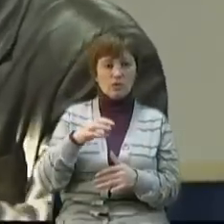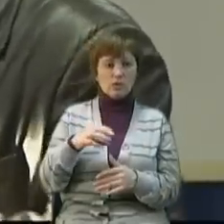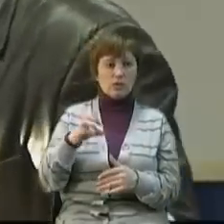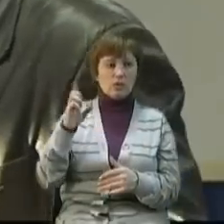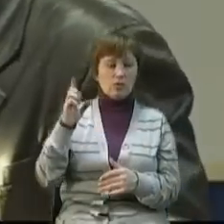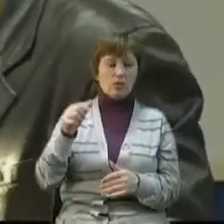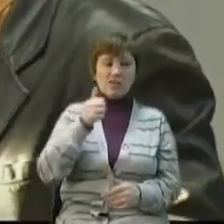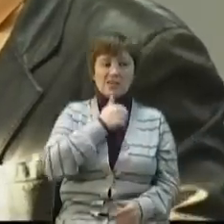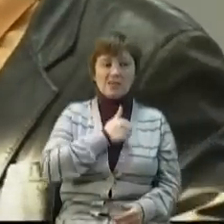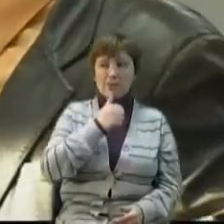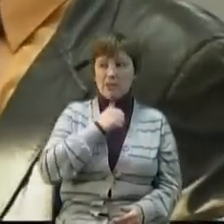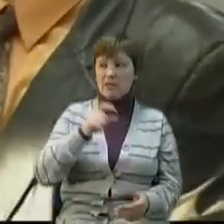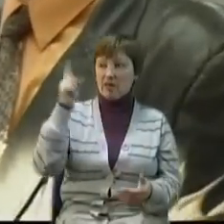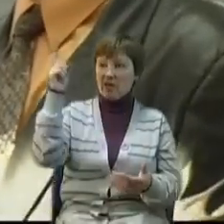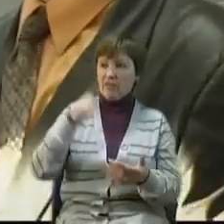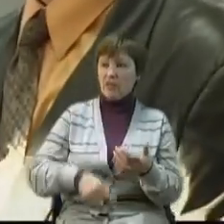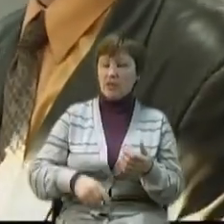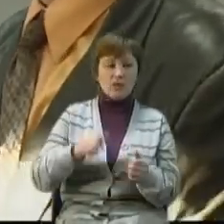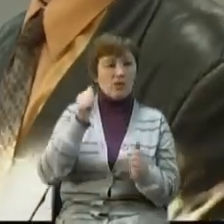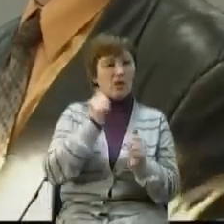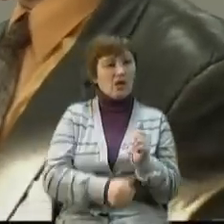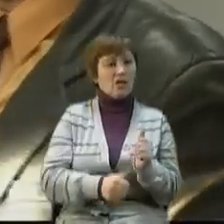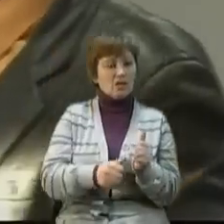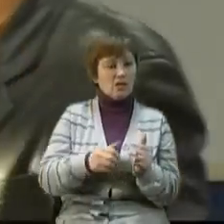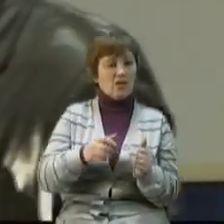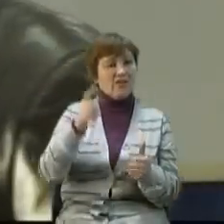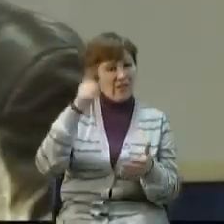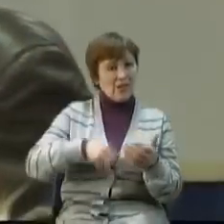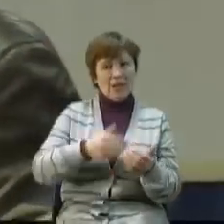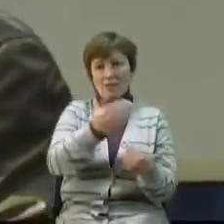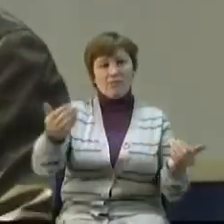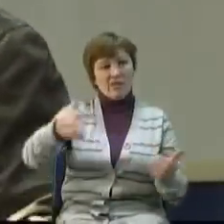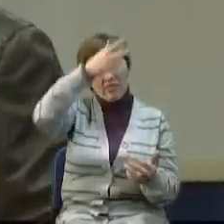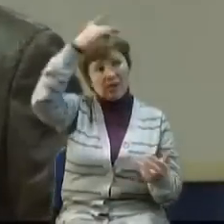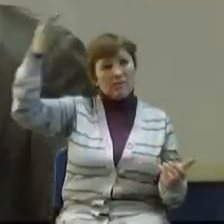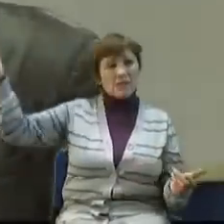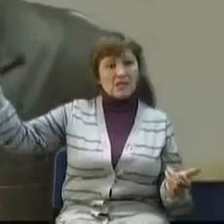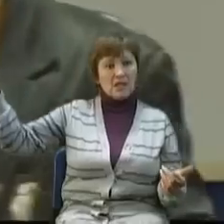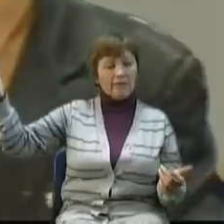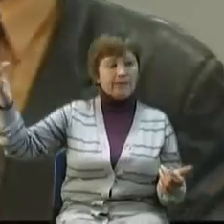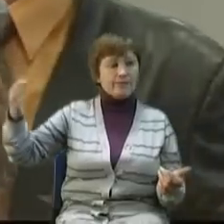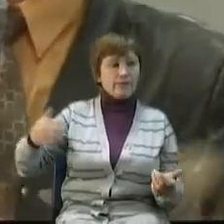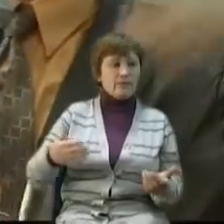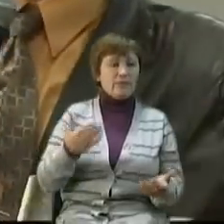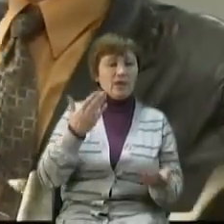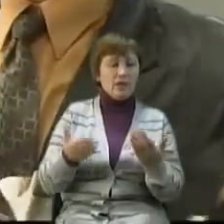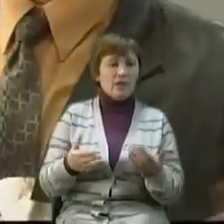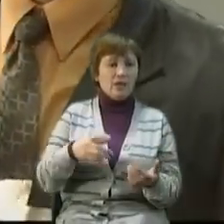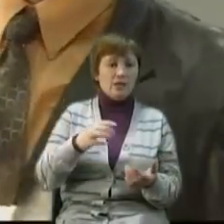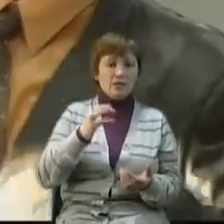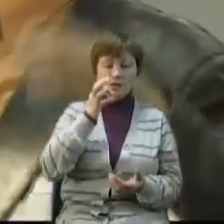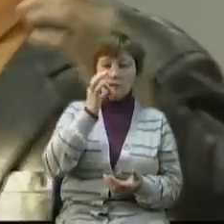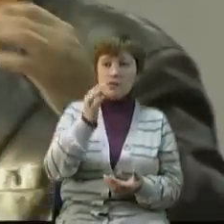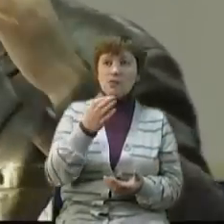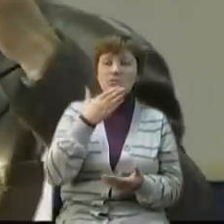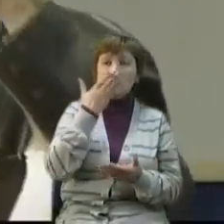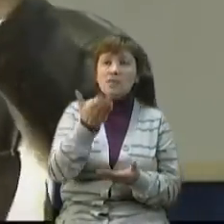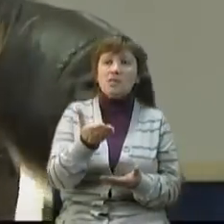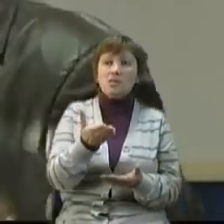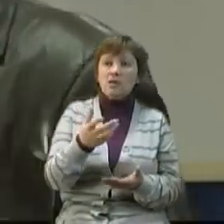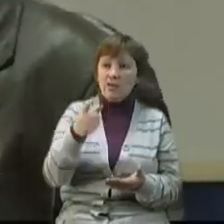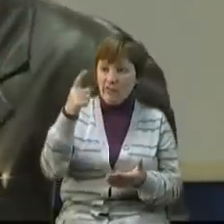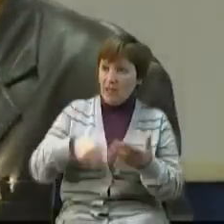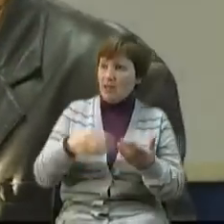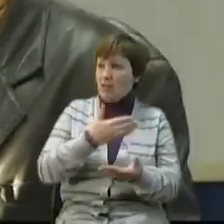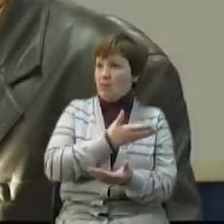каждого верующего. Верим ли мы в небеса? Я задаю вопрос, иногда я говорю: верим ли мы в небеса? Верим, что небеса – это